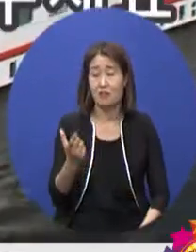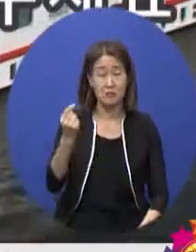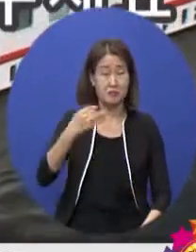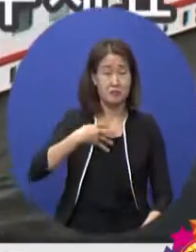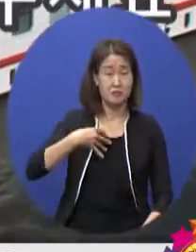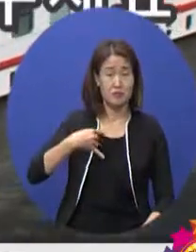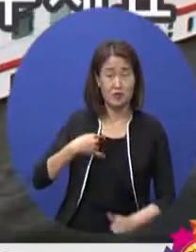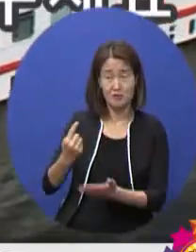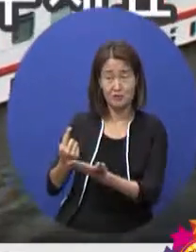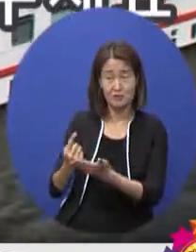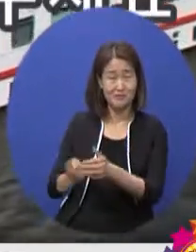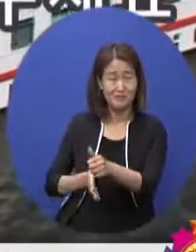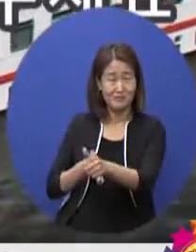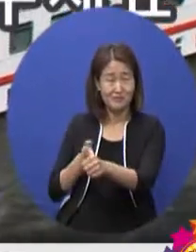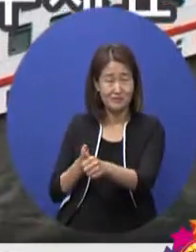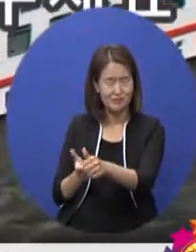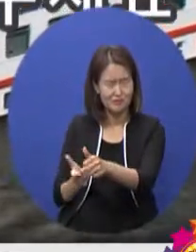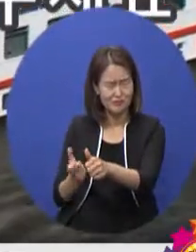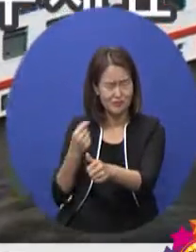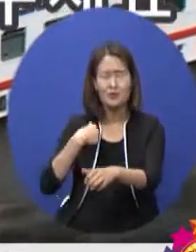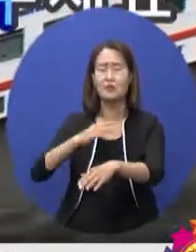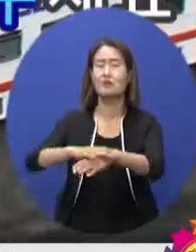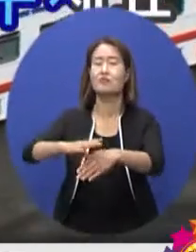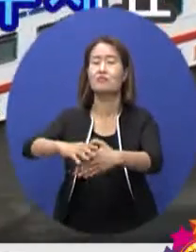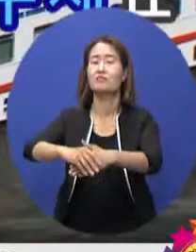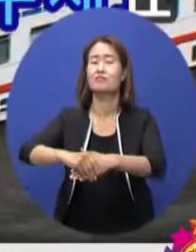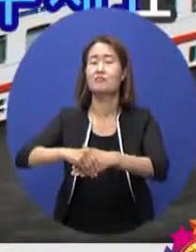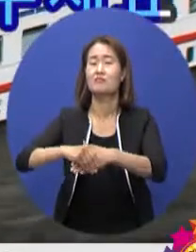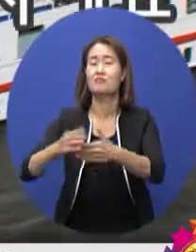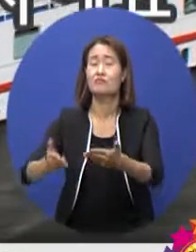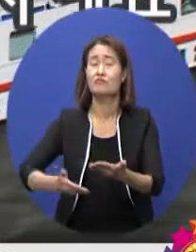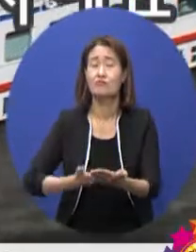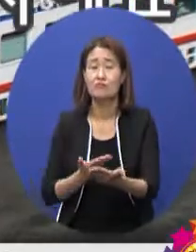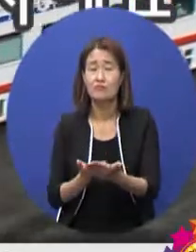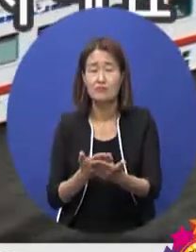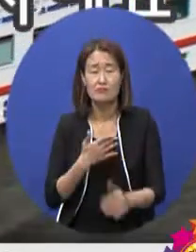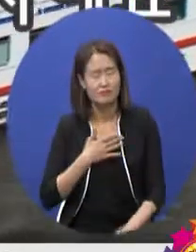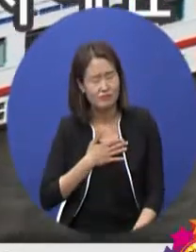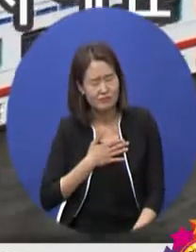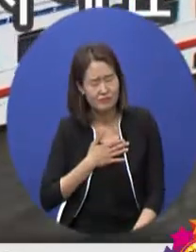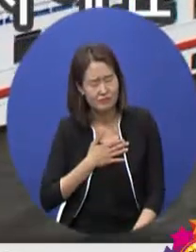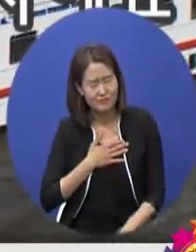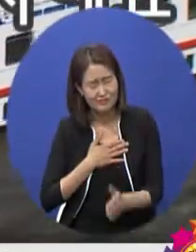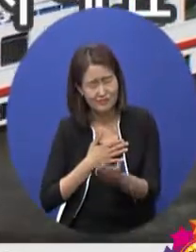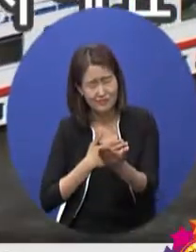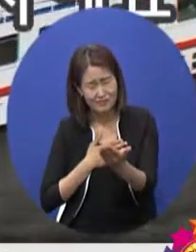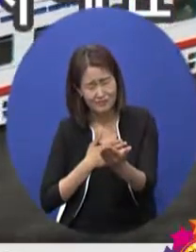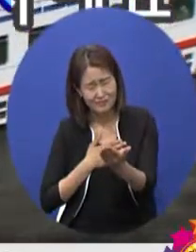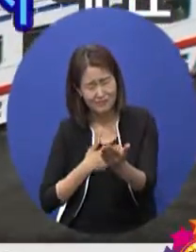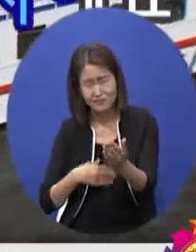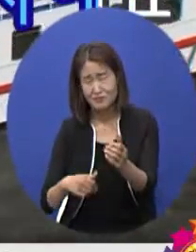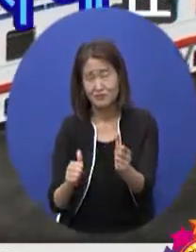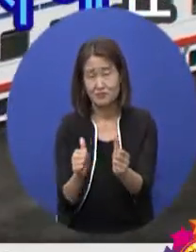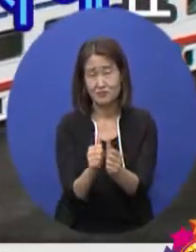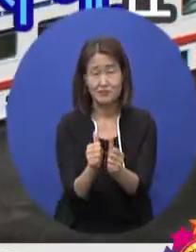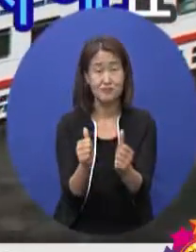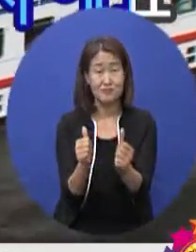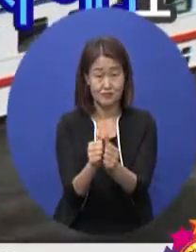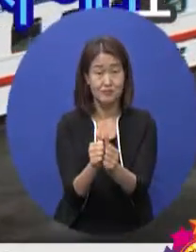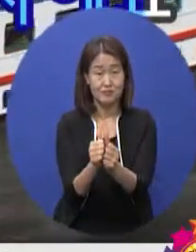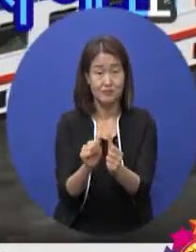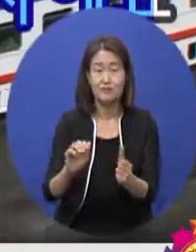어서 내게로 오세요 어서 손잡아 주세요 나는 그대